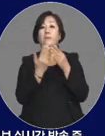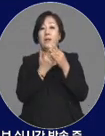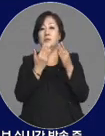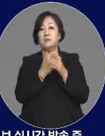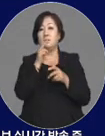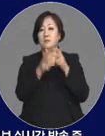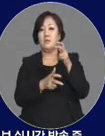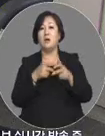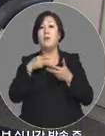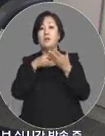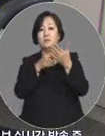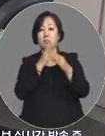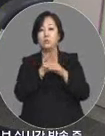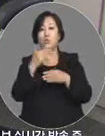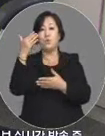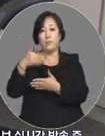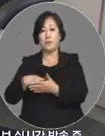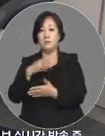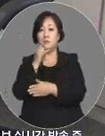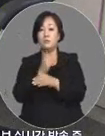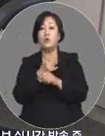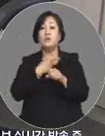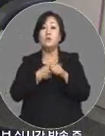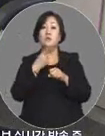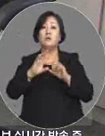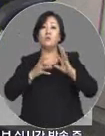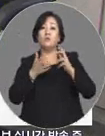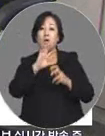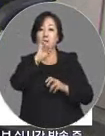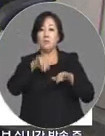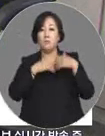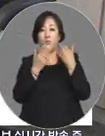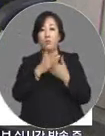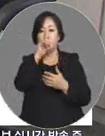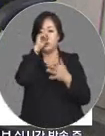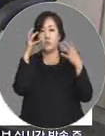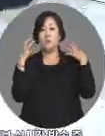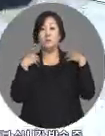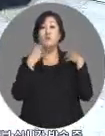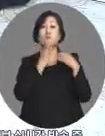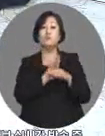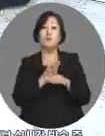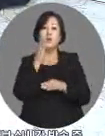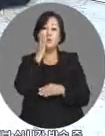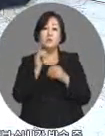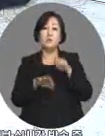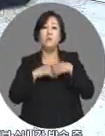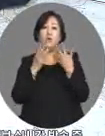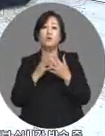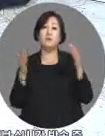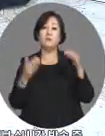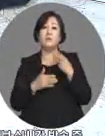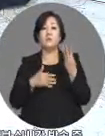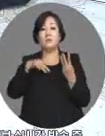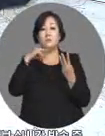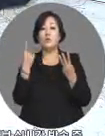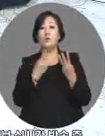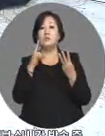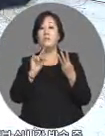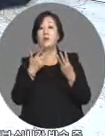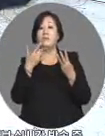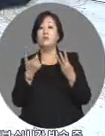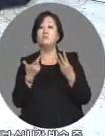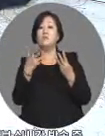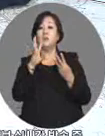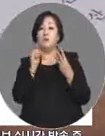반영되지 못했습니다. 그 결과 내년도 국가예산 정부안에서 울산시가 확보한 예산은 3조